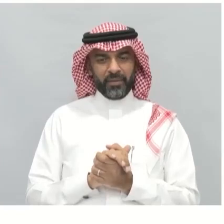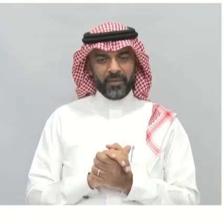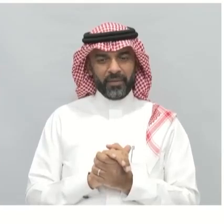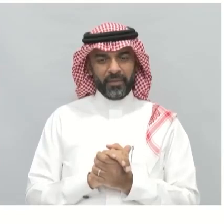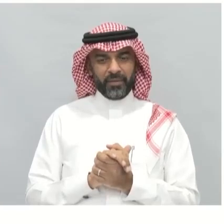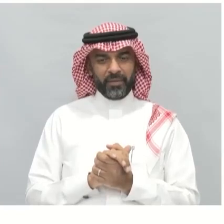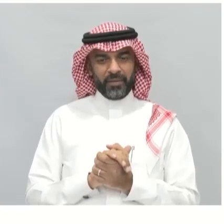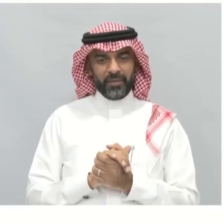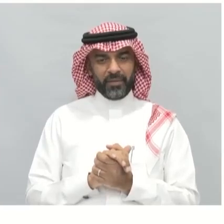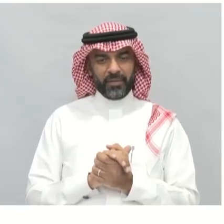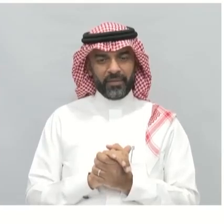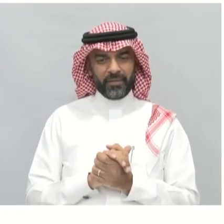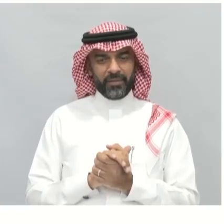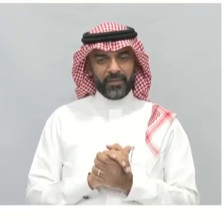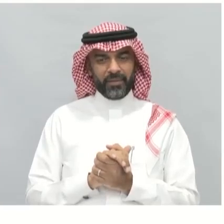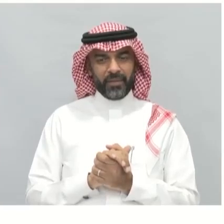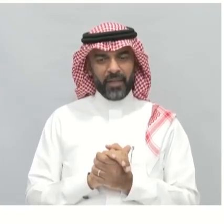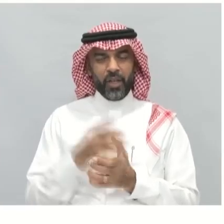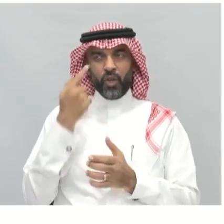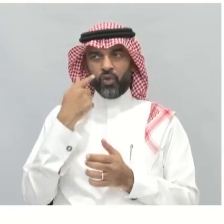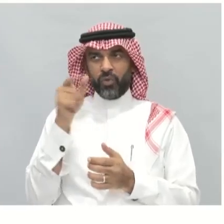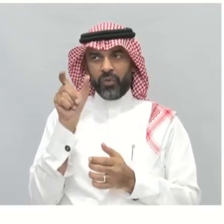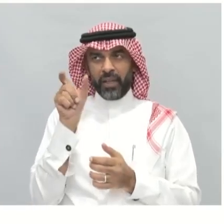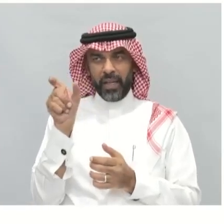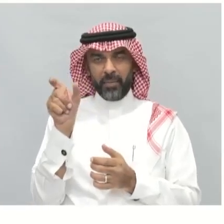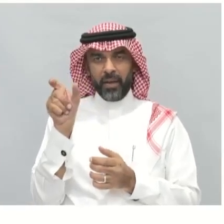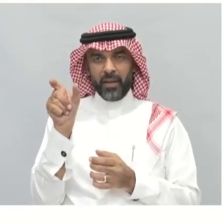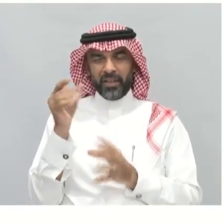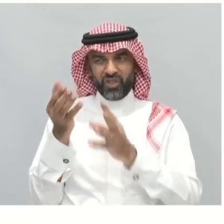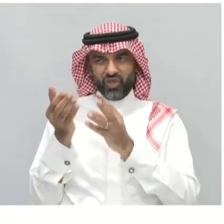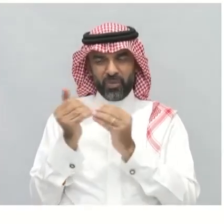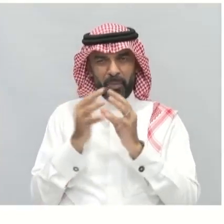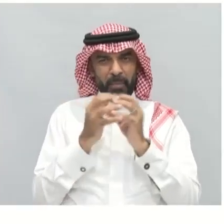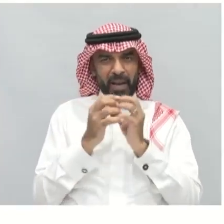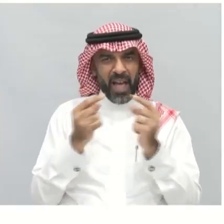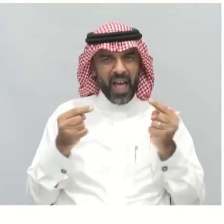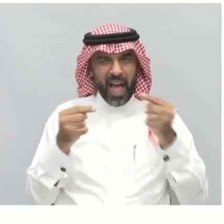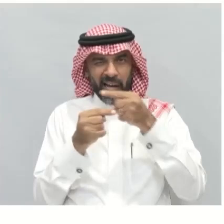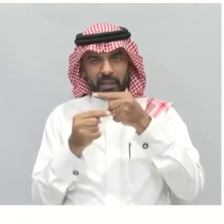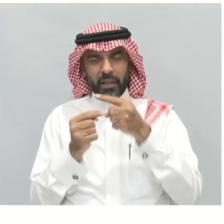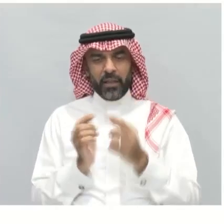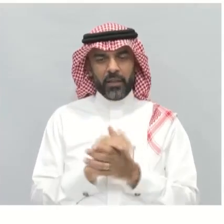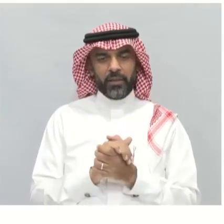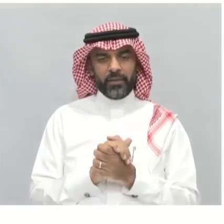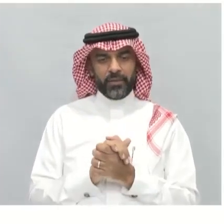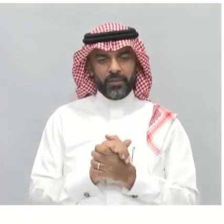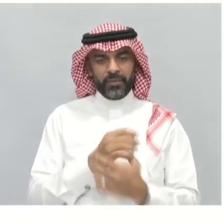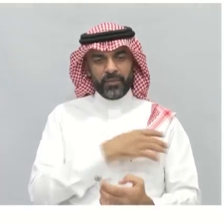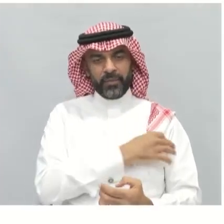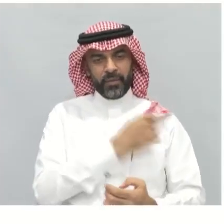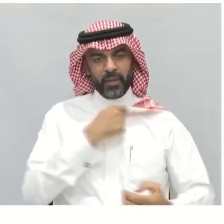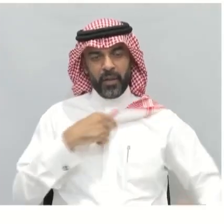كلمه من الكلمات الاتيه بحيث يكون اكثر من ثلاثه احرف واخره الف لينه